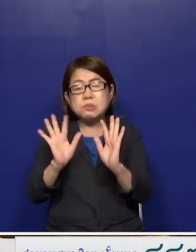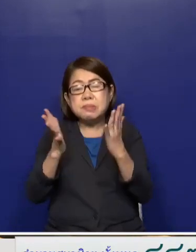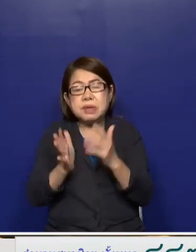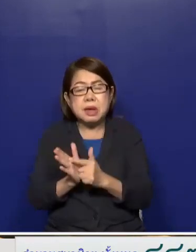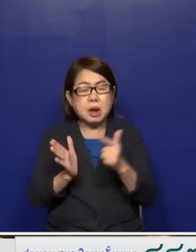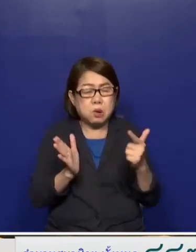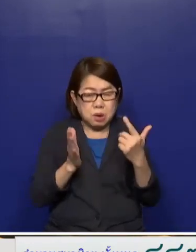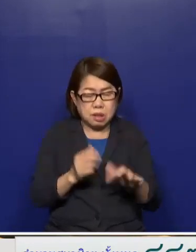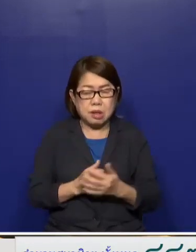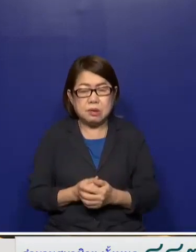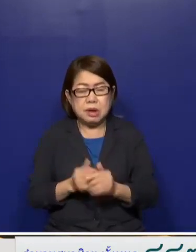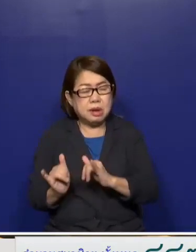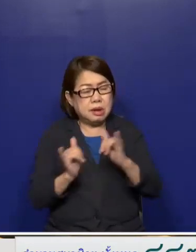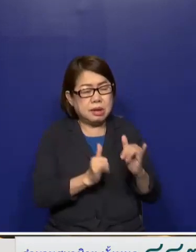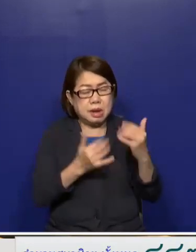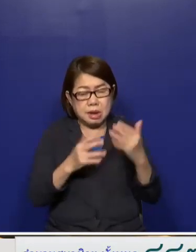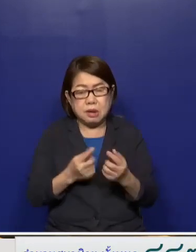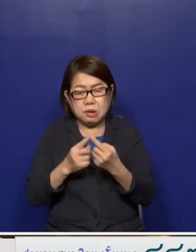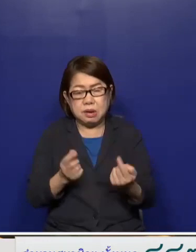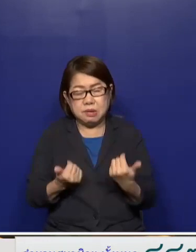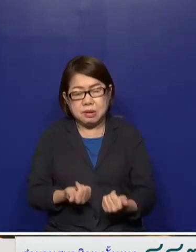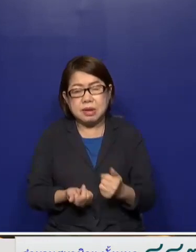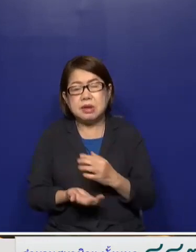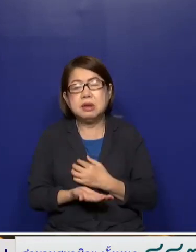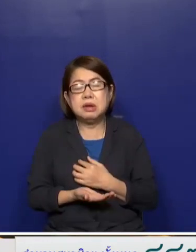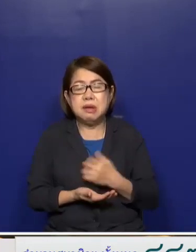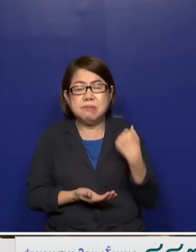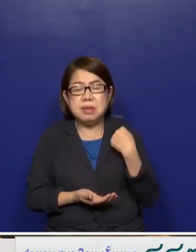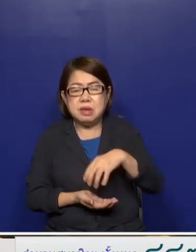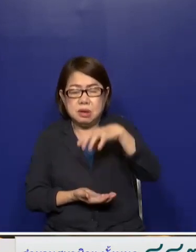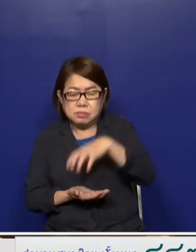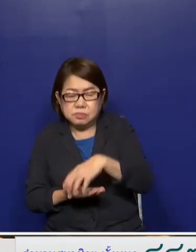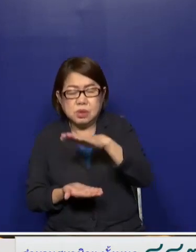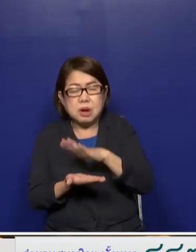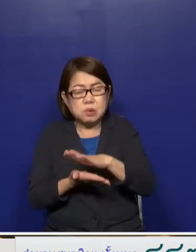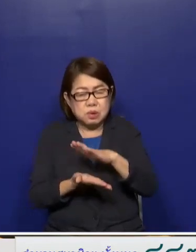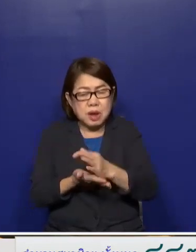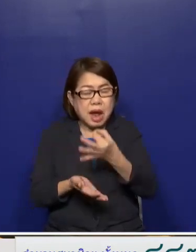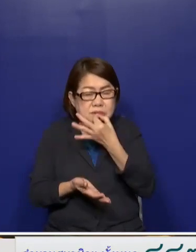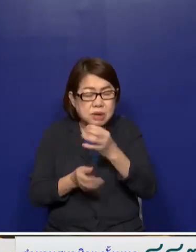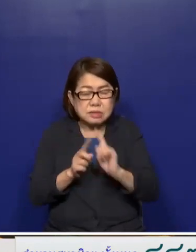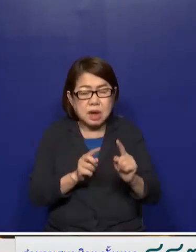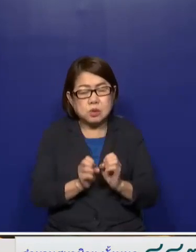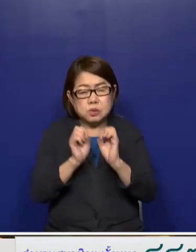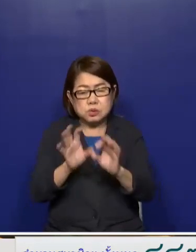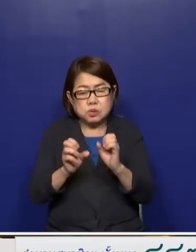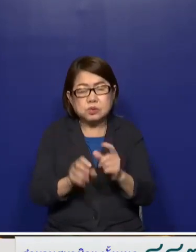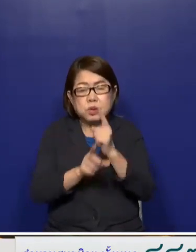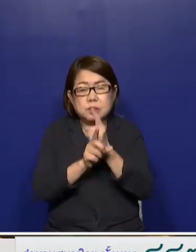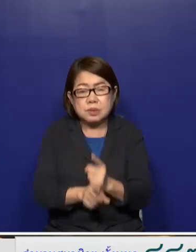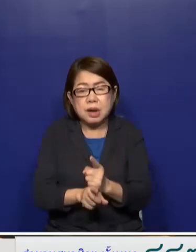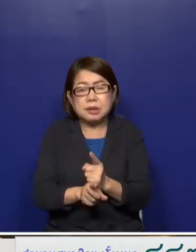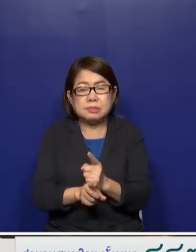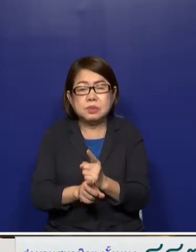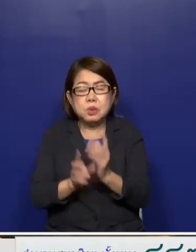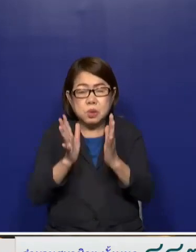วันนี้หลายสถาบันอาชีวะจึงไม่สามารถเปิดสอนตามความต้องการของตลาดแร